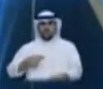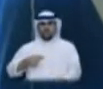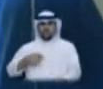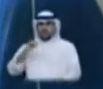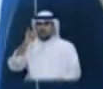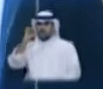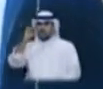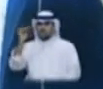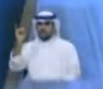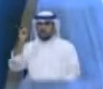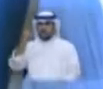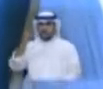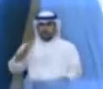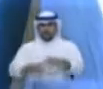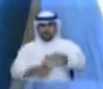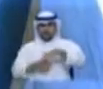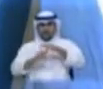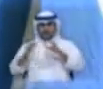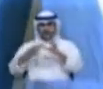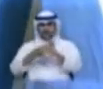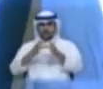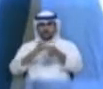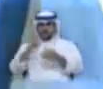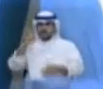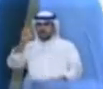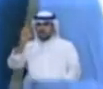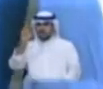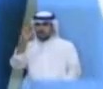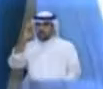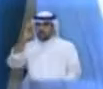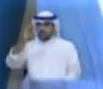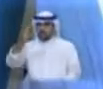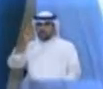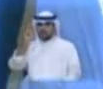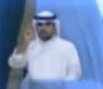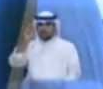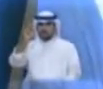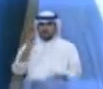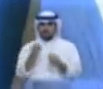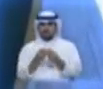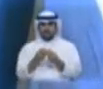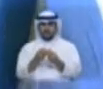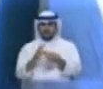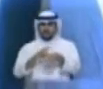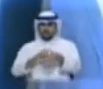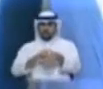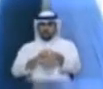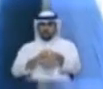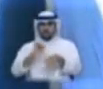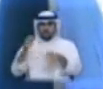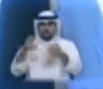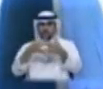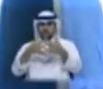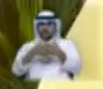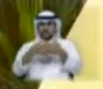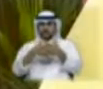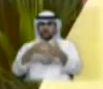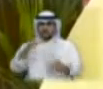النجاة الخيرية، والدكتور عيسى السعدي المدير العام لشركة المجد